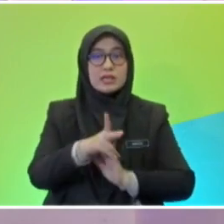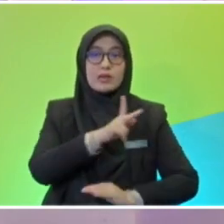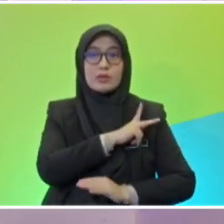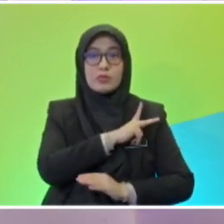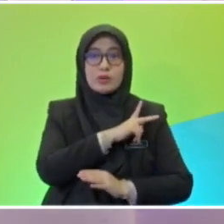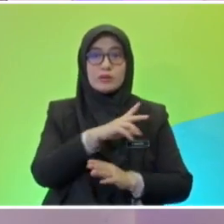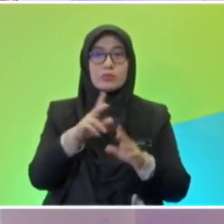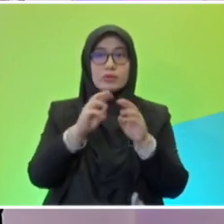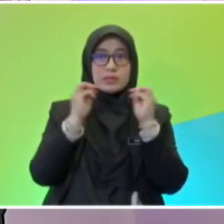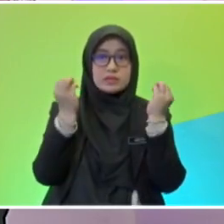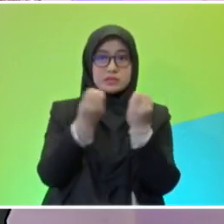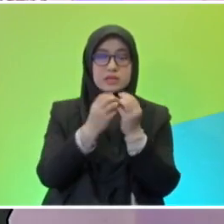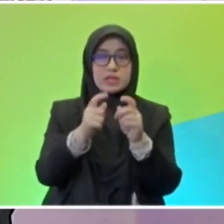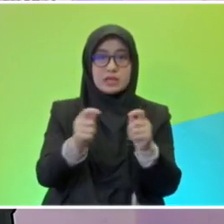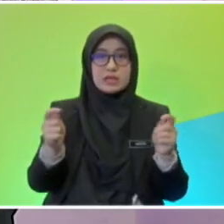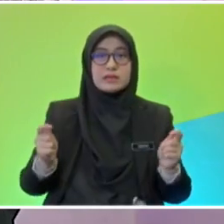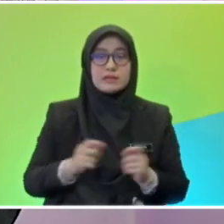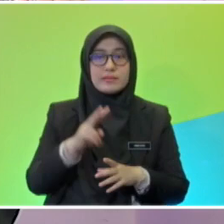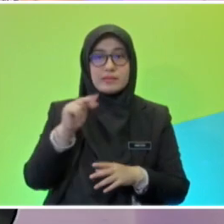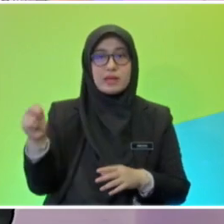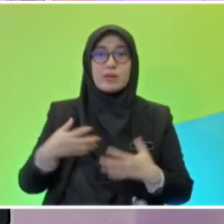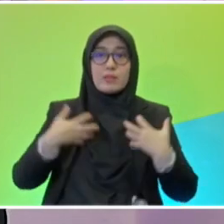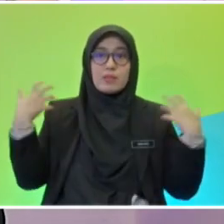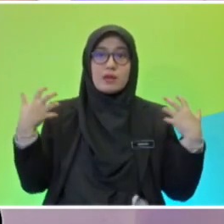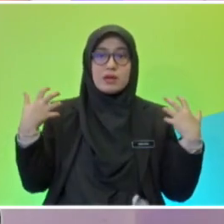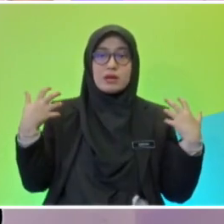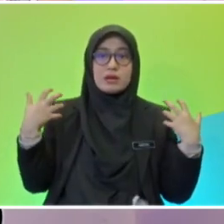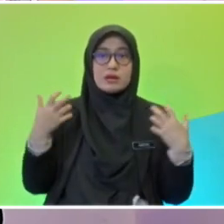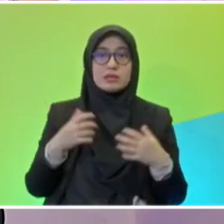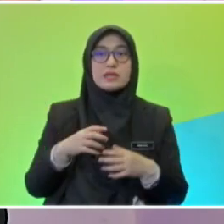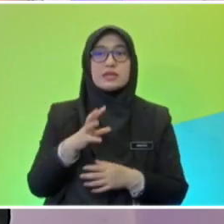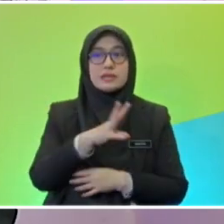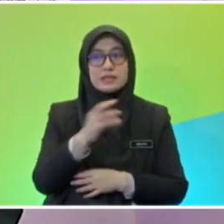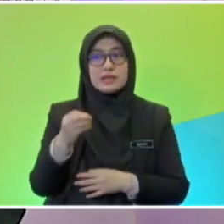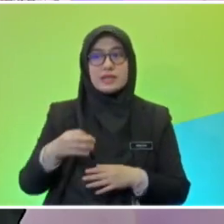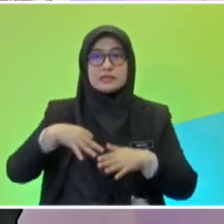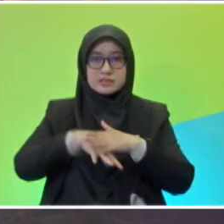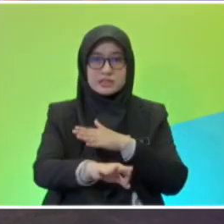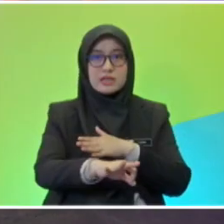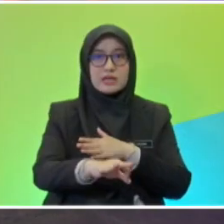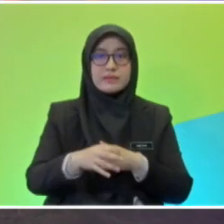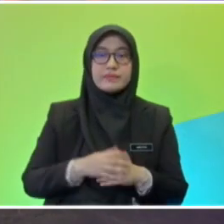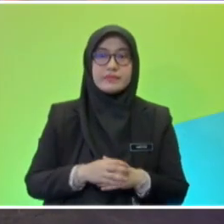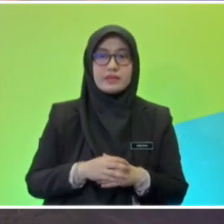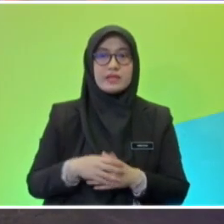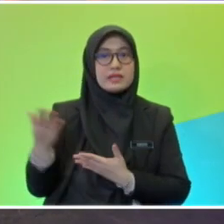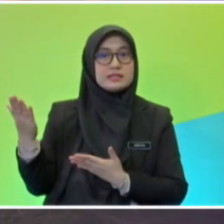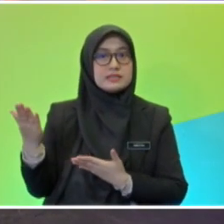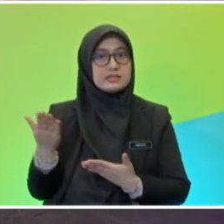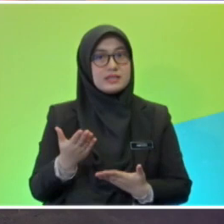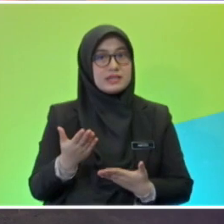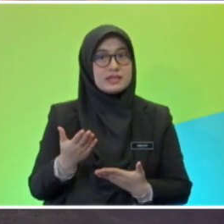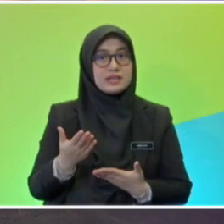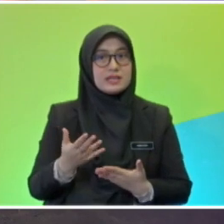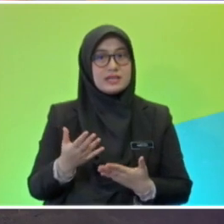dan melancarkan penentangan Saya yakin ada contoh yang lain betul betul yang itu nah jemput Naura